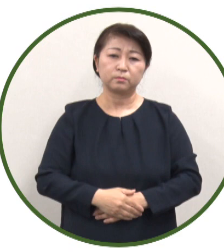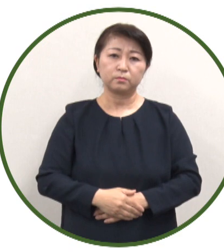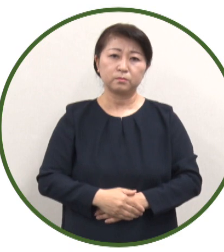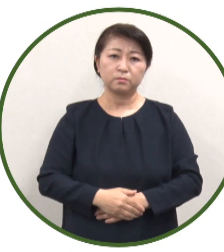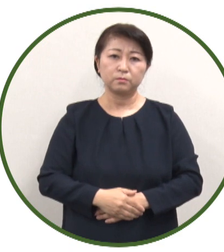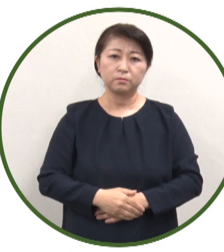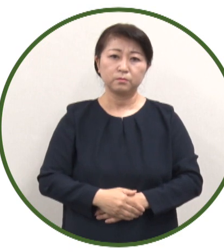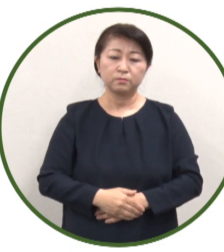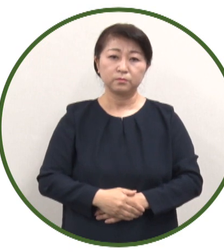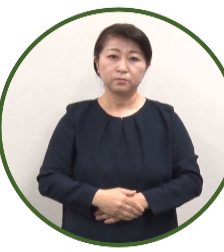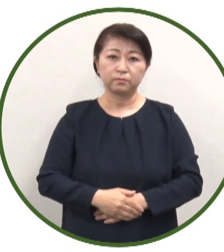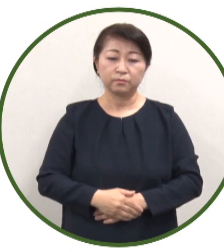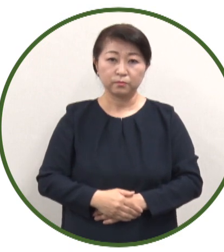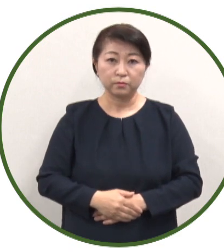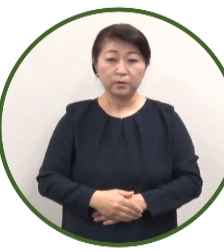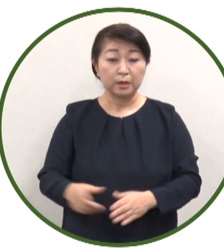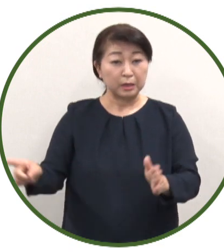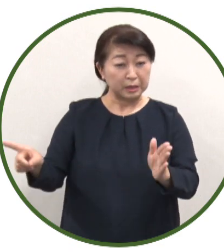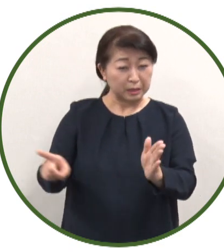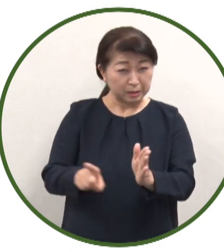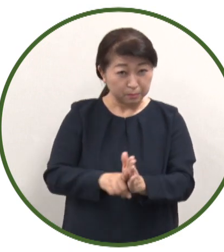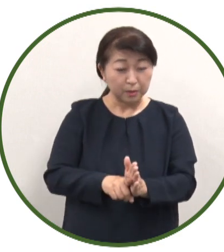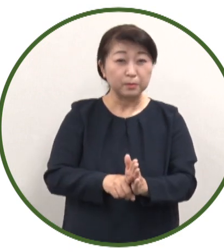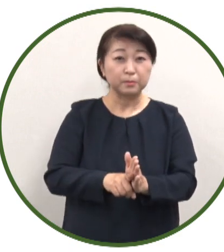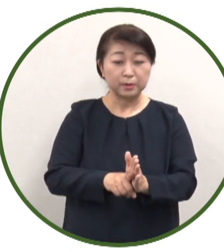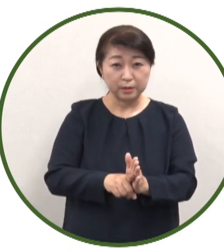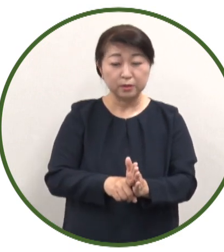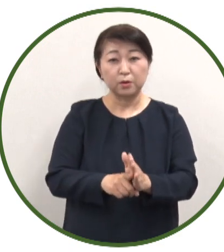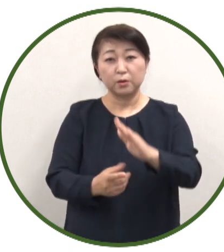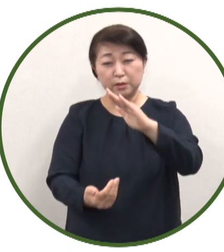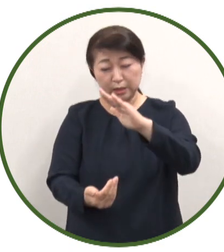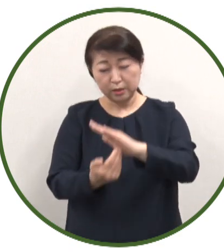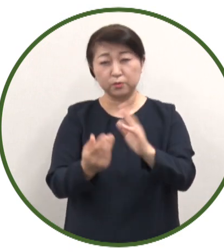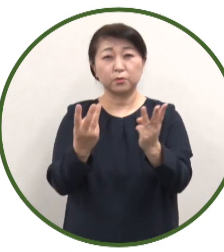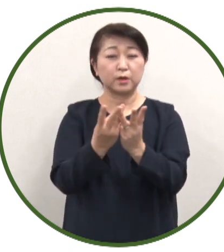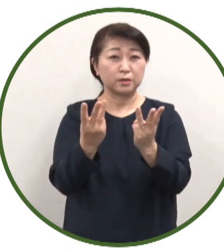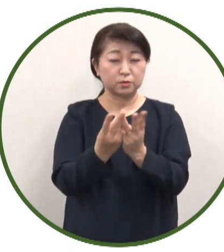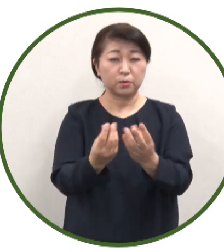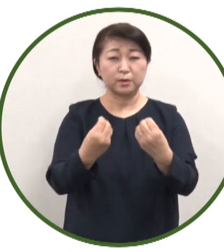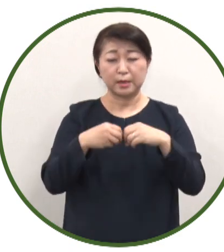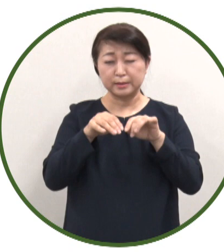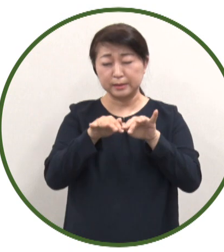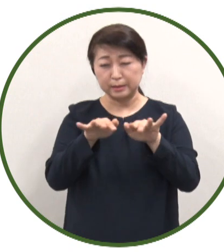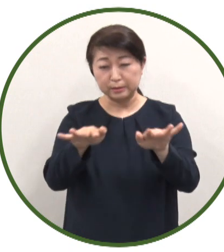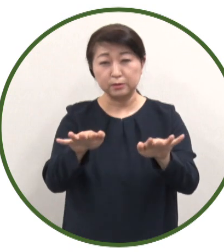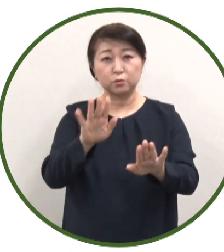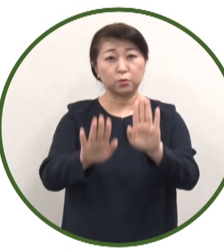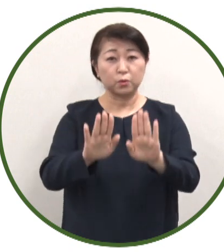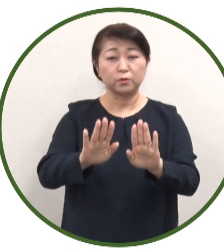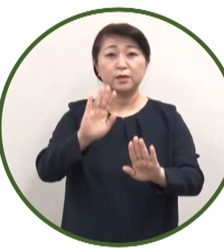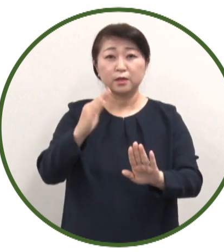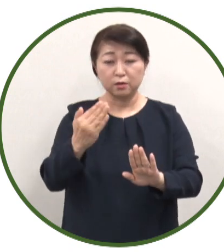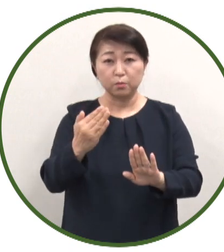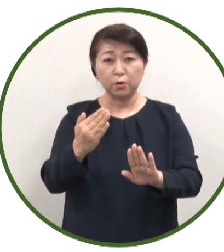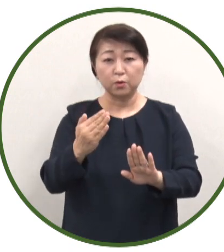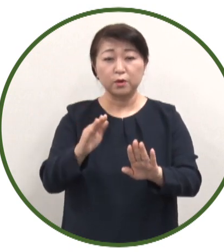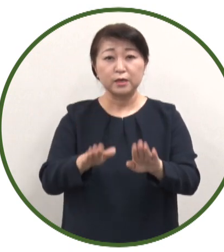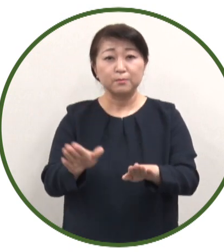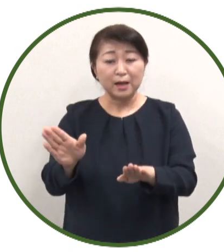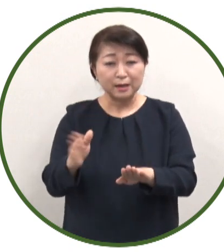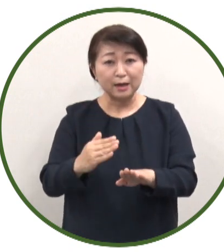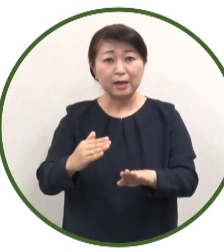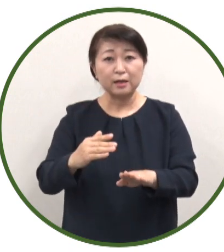。すでに過去最大の感染拡大となっているところでありますけれども、これ以上のですね、まあ、このような線